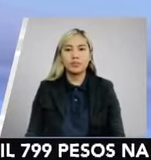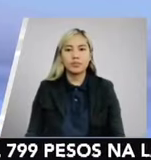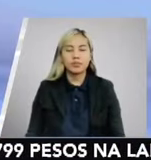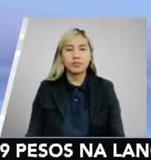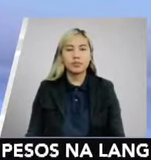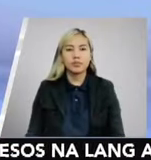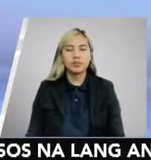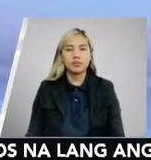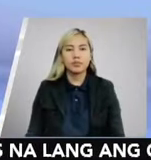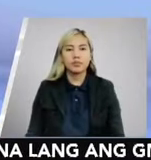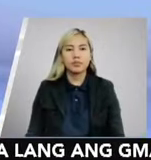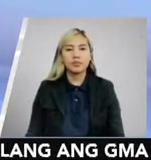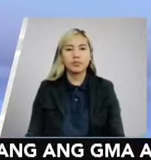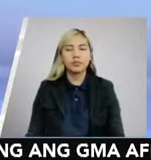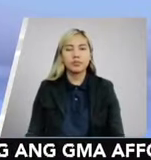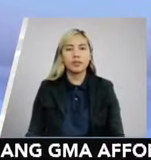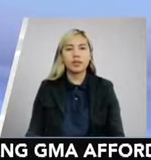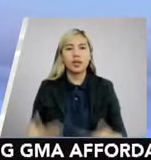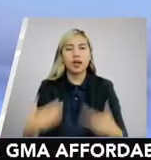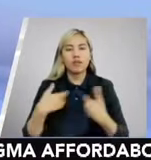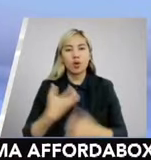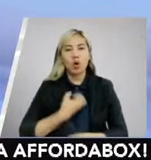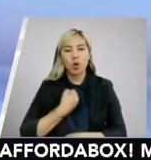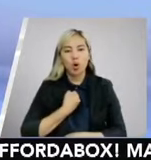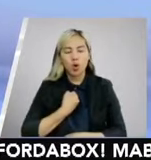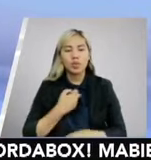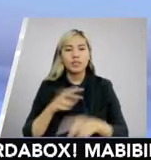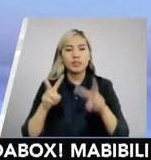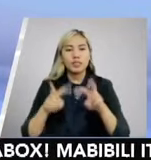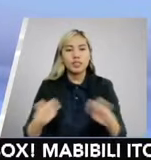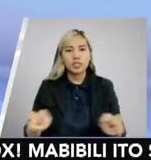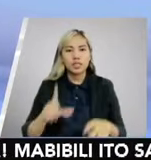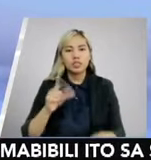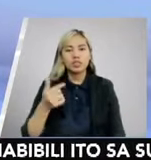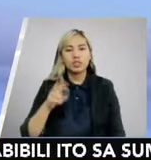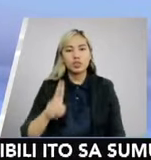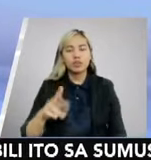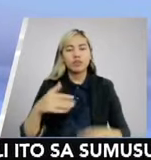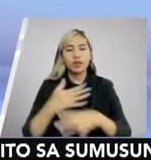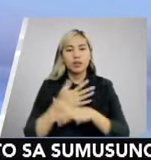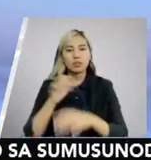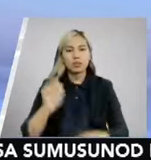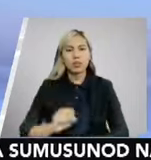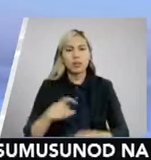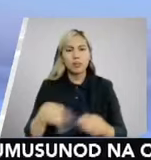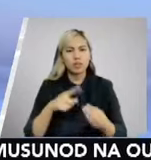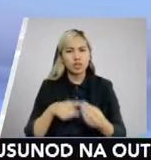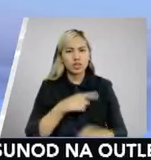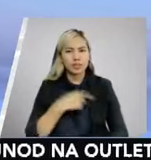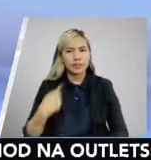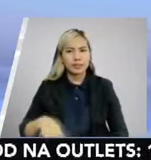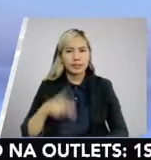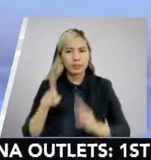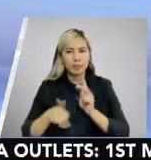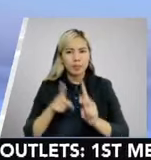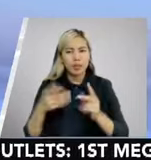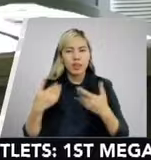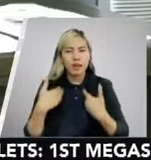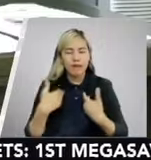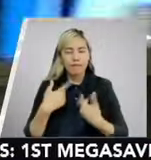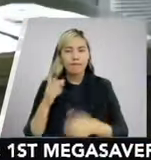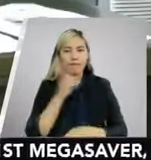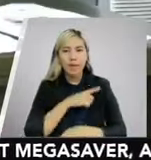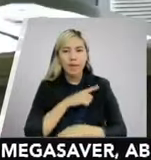May sariling fact-finding investigation ng LGU ng Santa Cruz, Davao del Sur kaugnay sa Chinese nationals na may Pekeng birth certificate. Kasunod